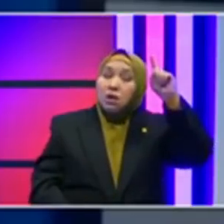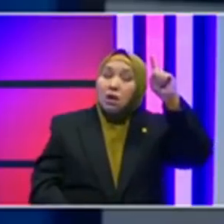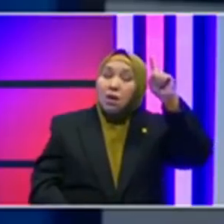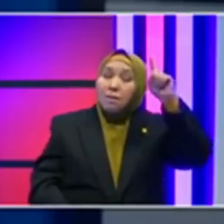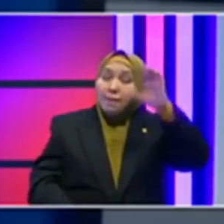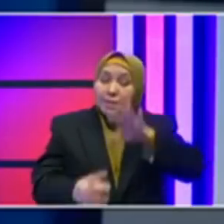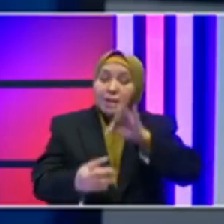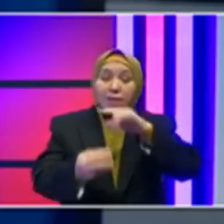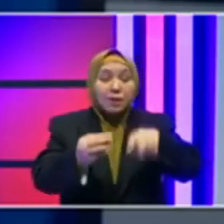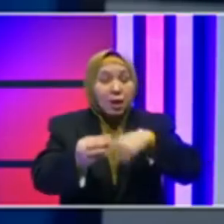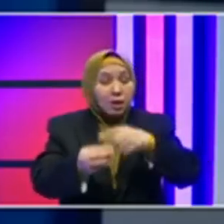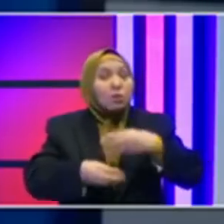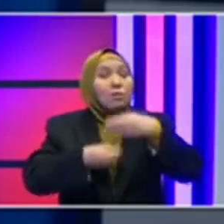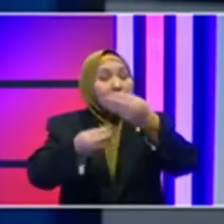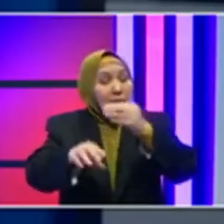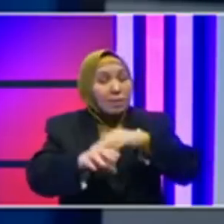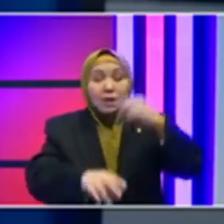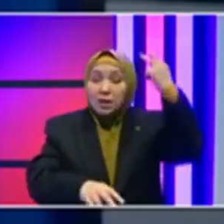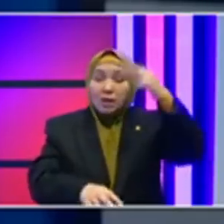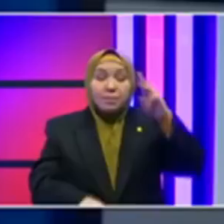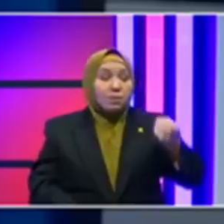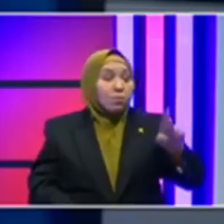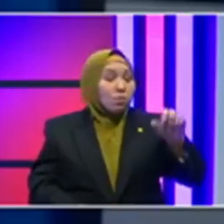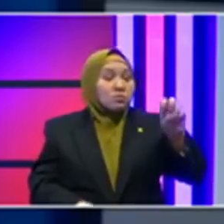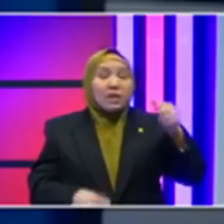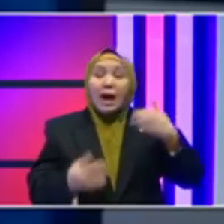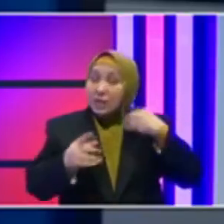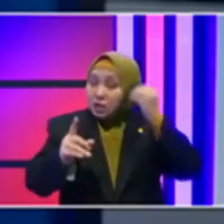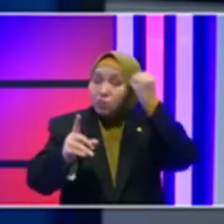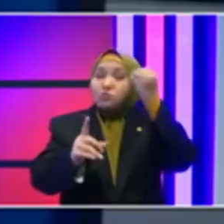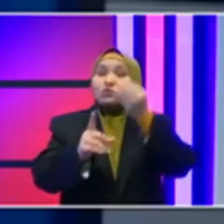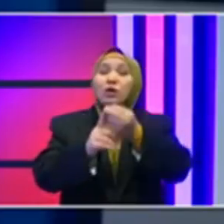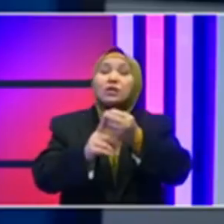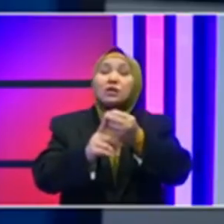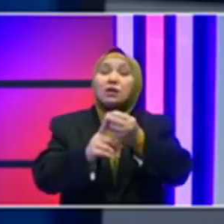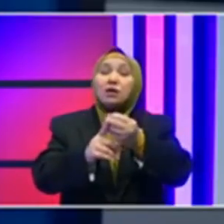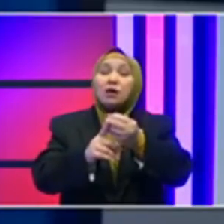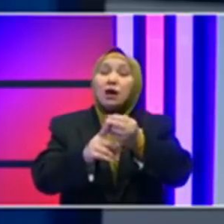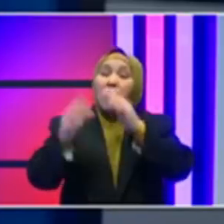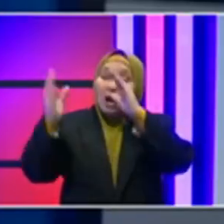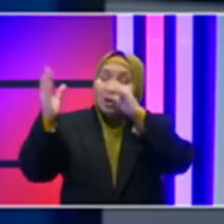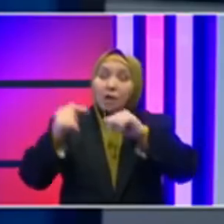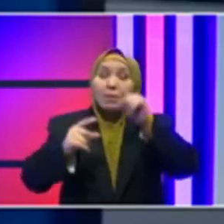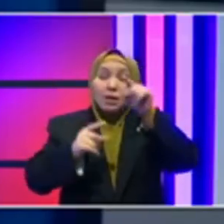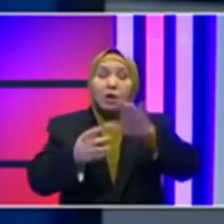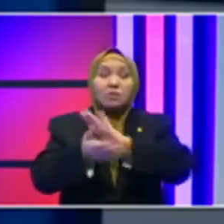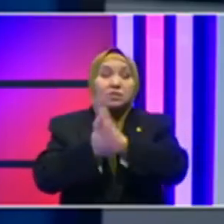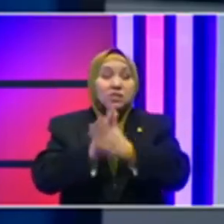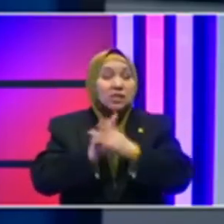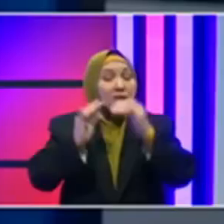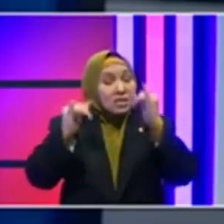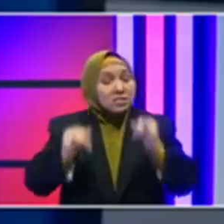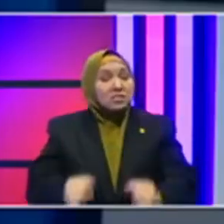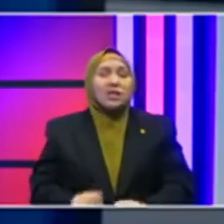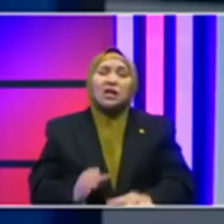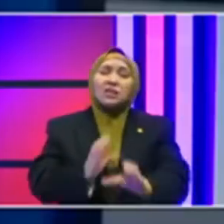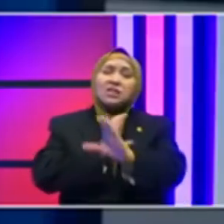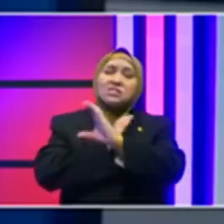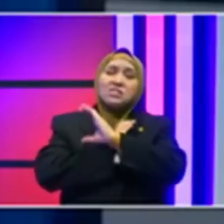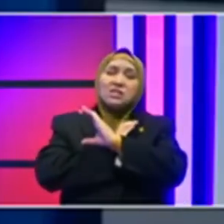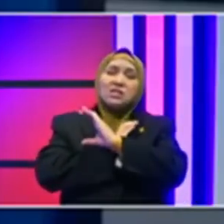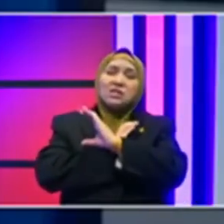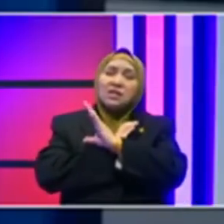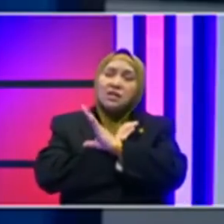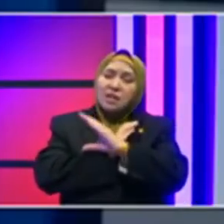itu diberikan kepada Nabi Musa Alaihissalam ada tujuannya yaitu Agar engkau menjadi insan yang tercinta dan